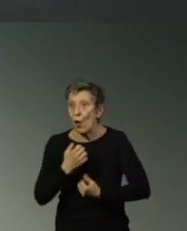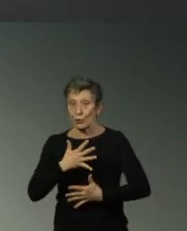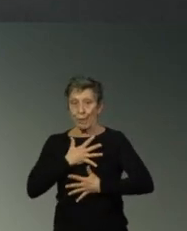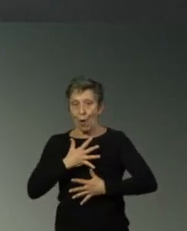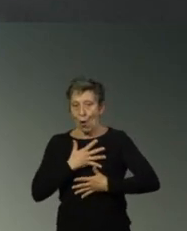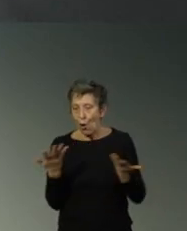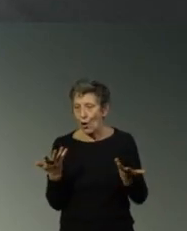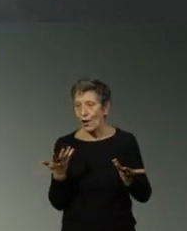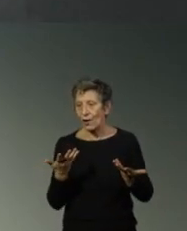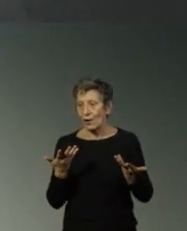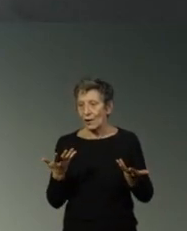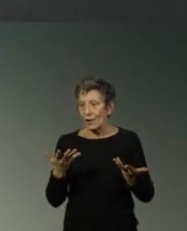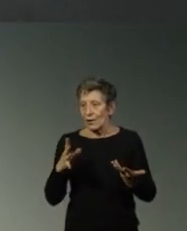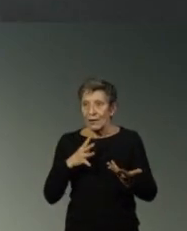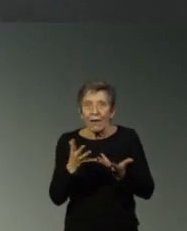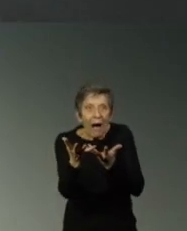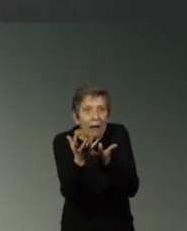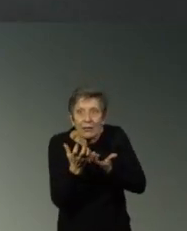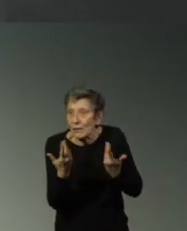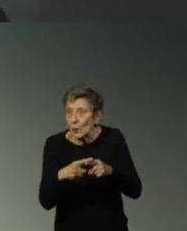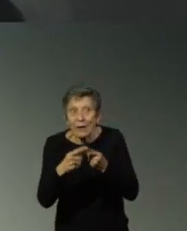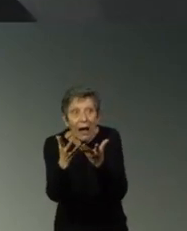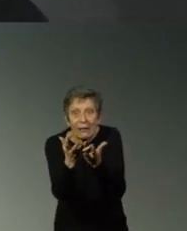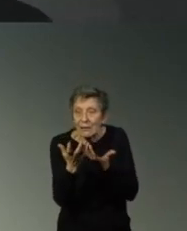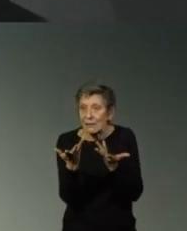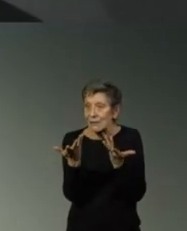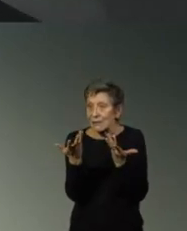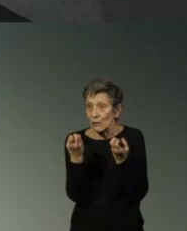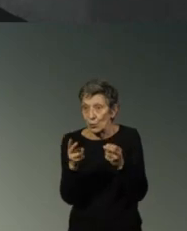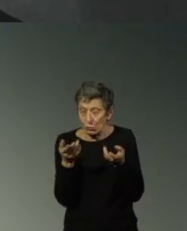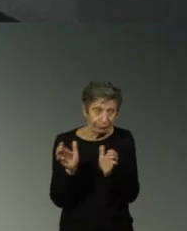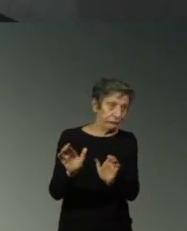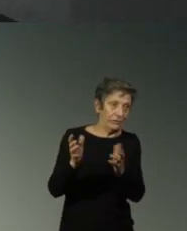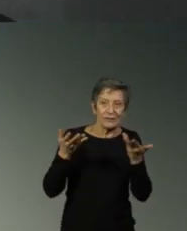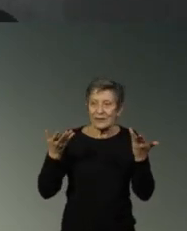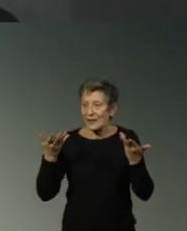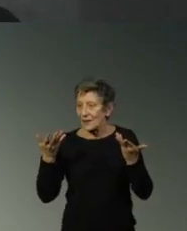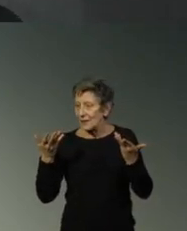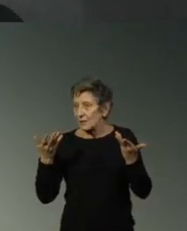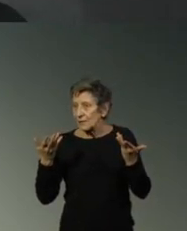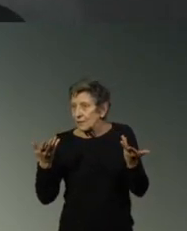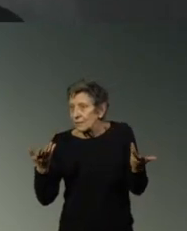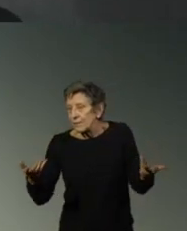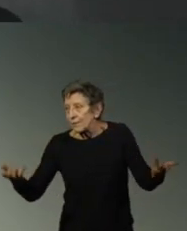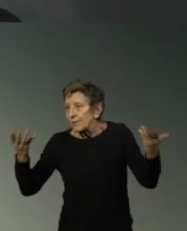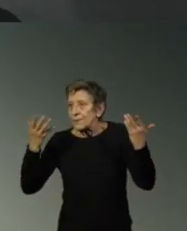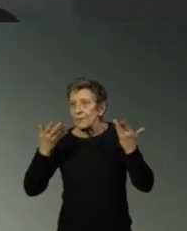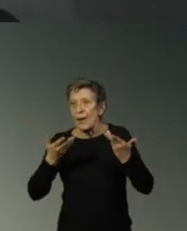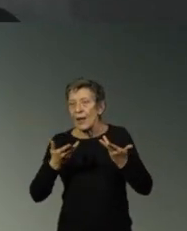peur, sont attirés, sont révulsés. Enfin, c'est même sans arriver à un degré